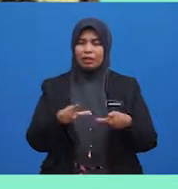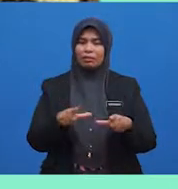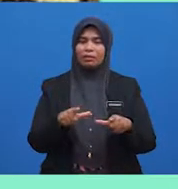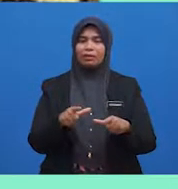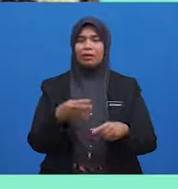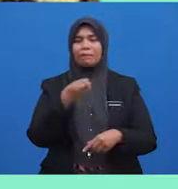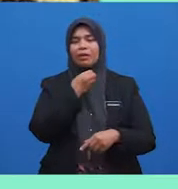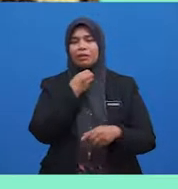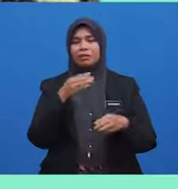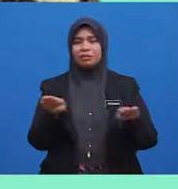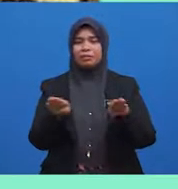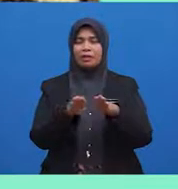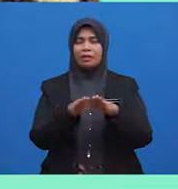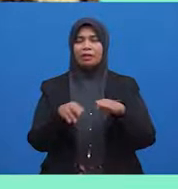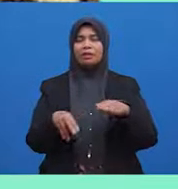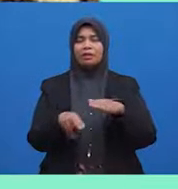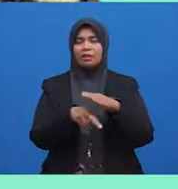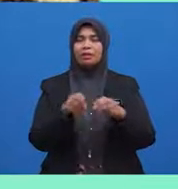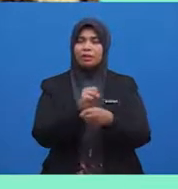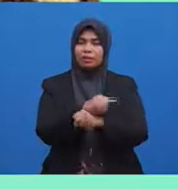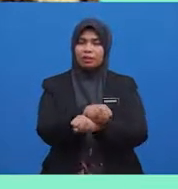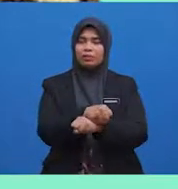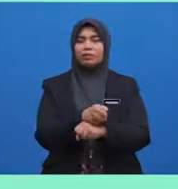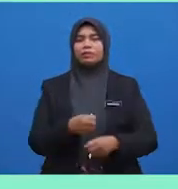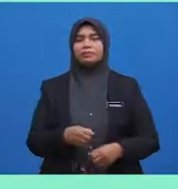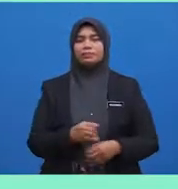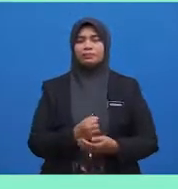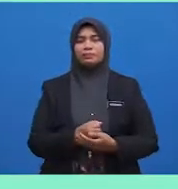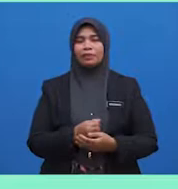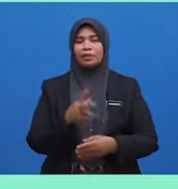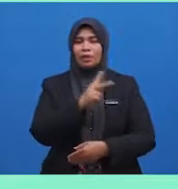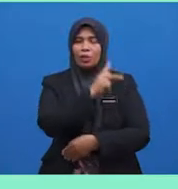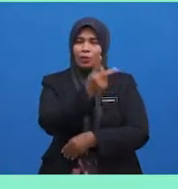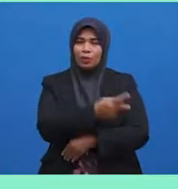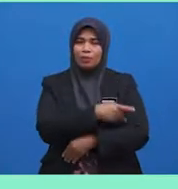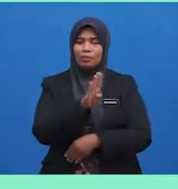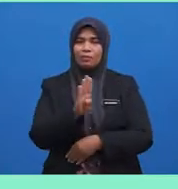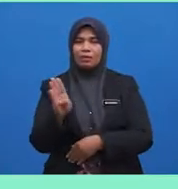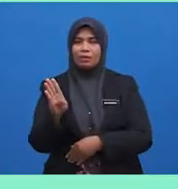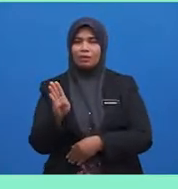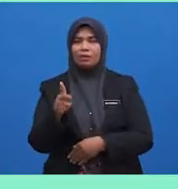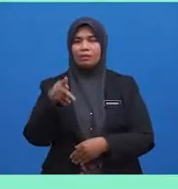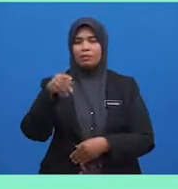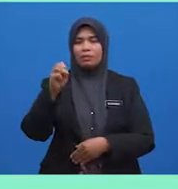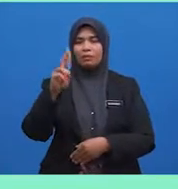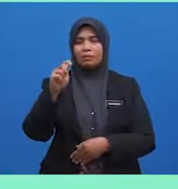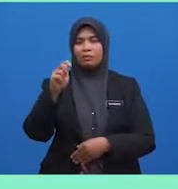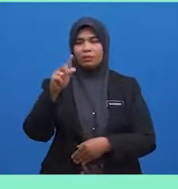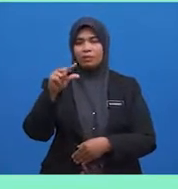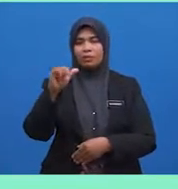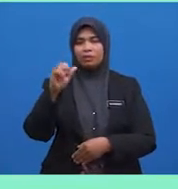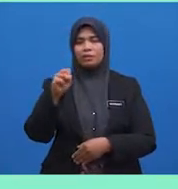pada abad ke-16 dan ke-17. Kuasa-kuasa Barat iaitu Portugis, Belanda dan